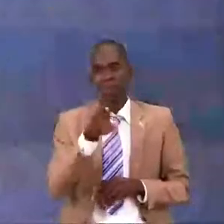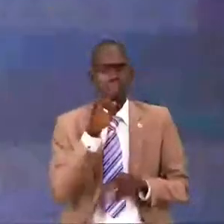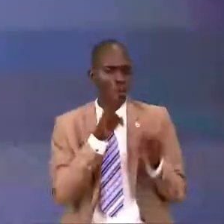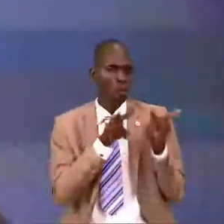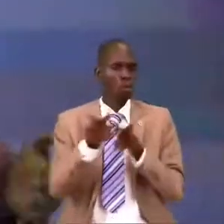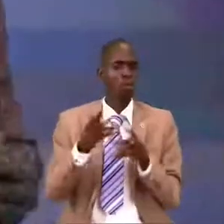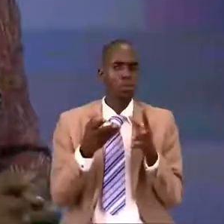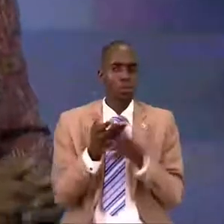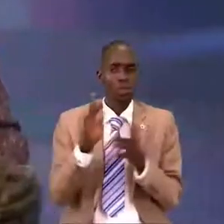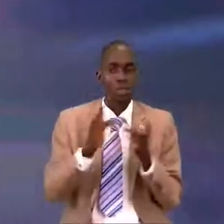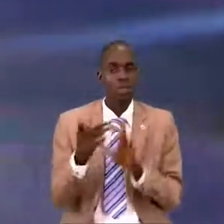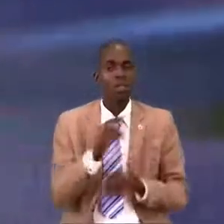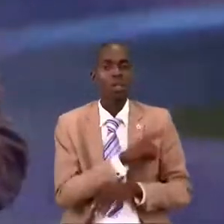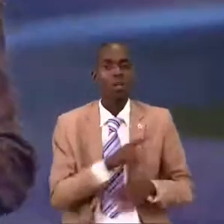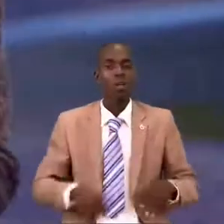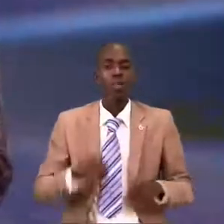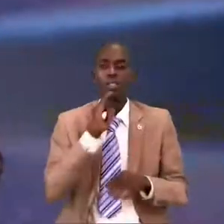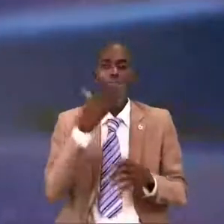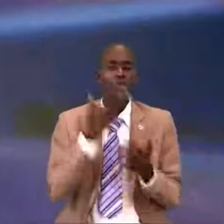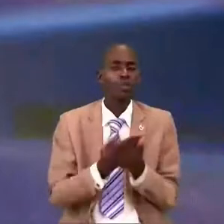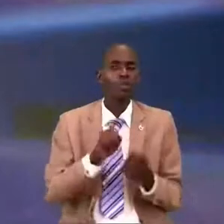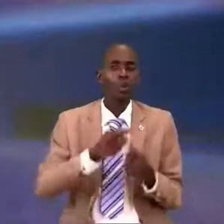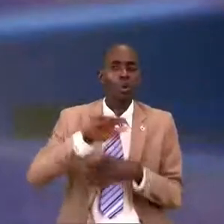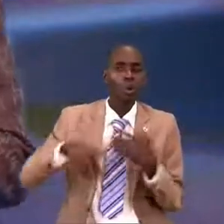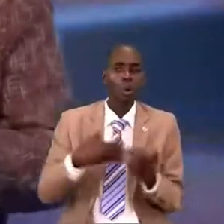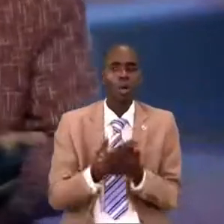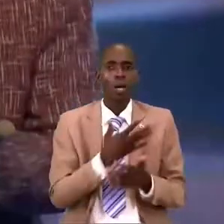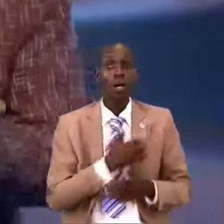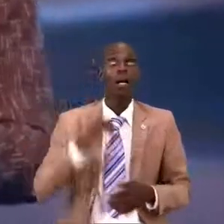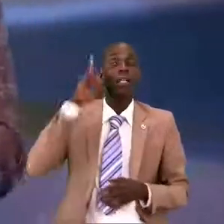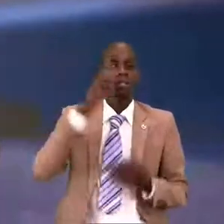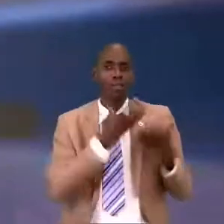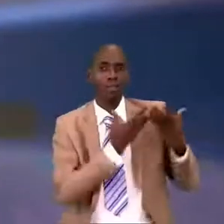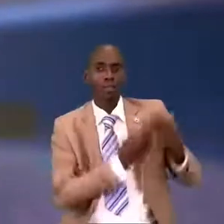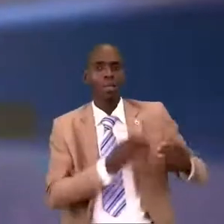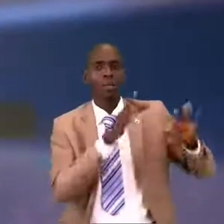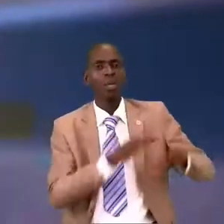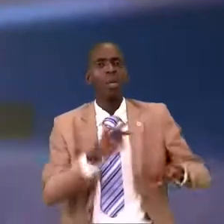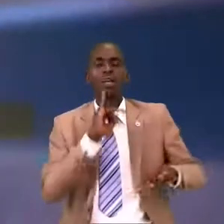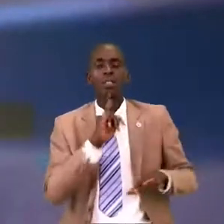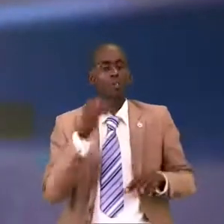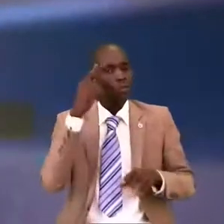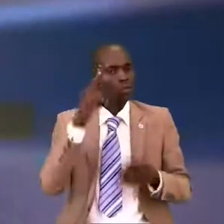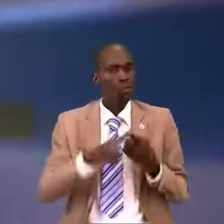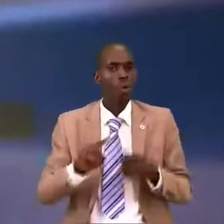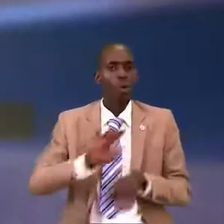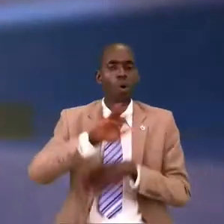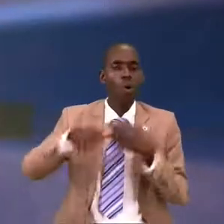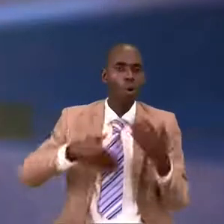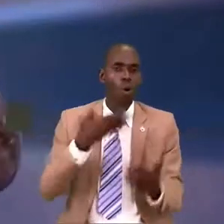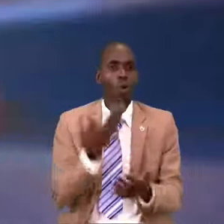toutes ses œuvres. Voyons le verset 10 dit, toutes tes œuvres